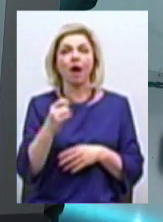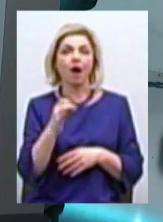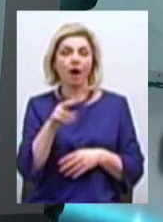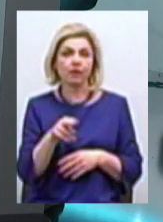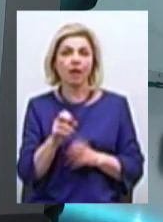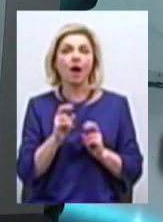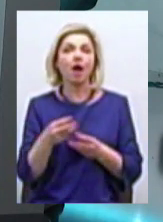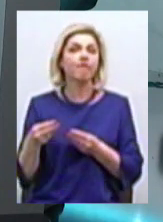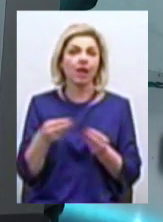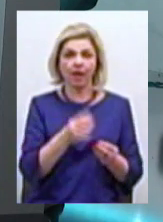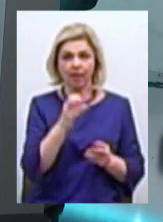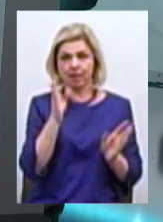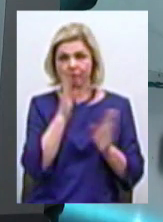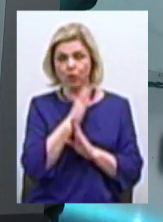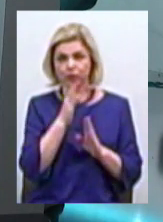на довкілля?